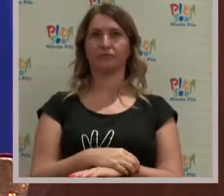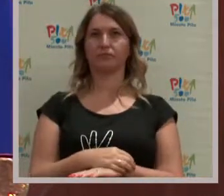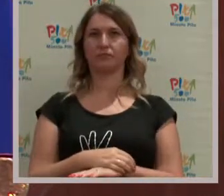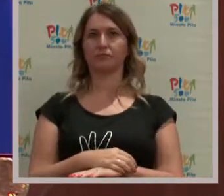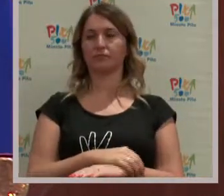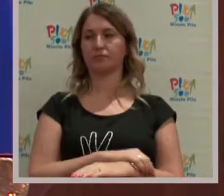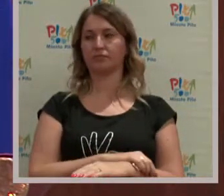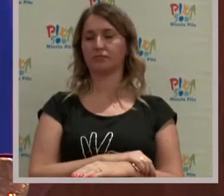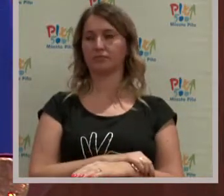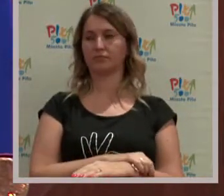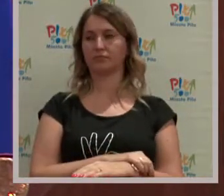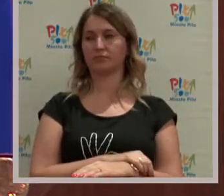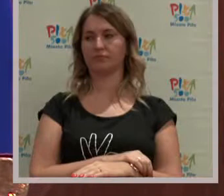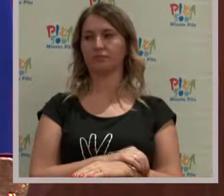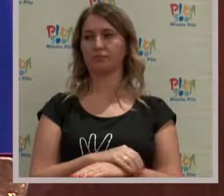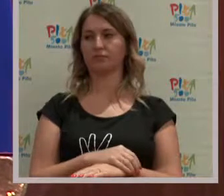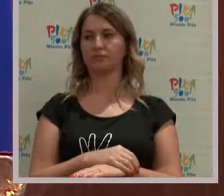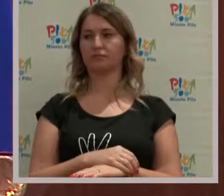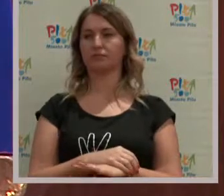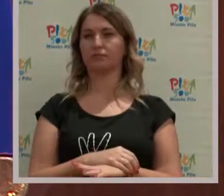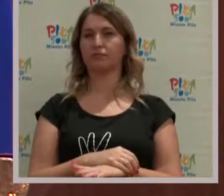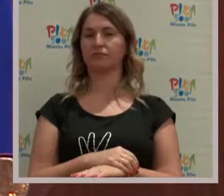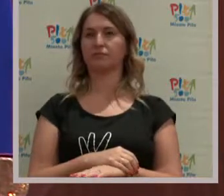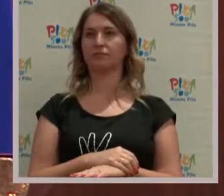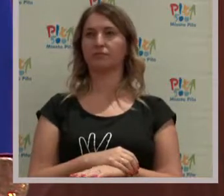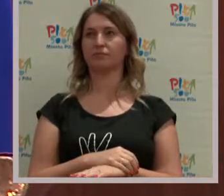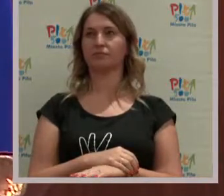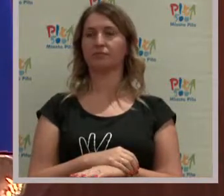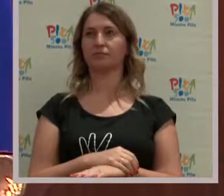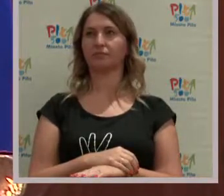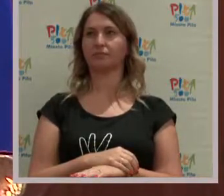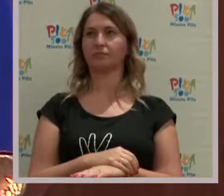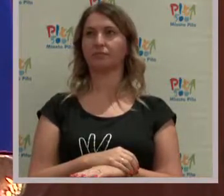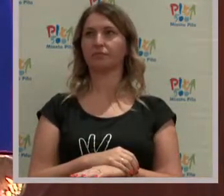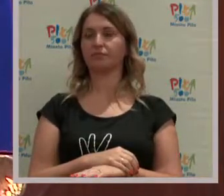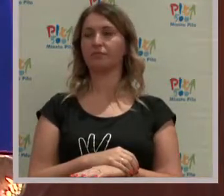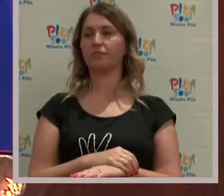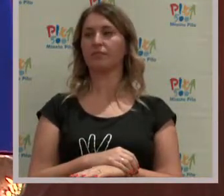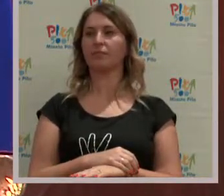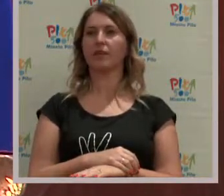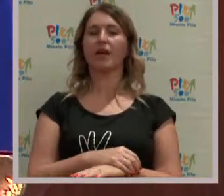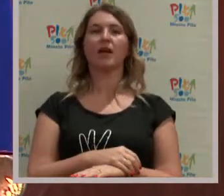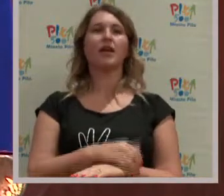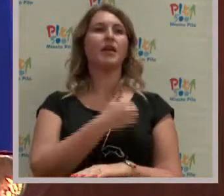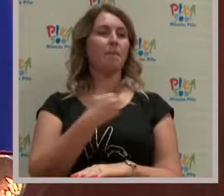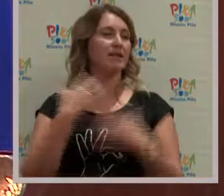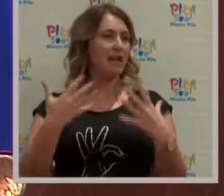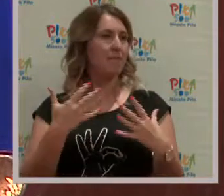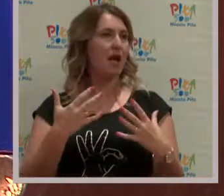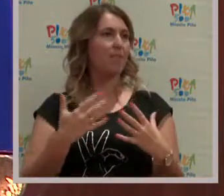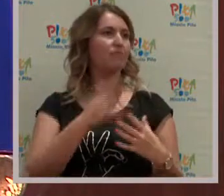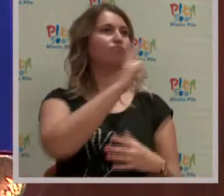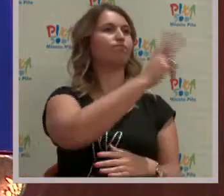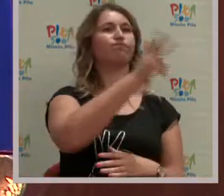PKS znajdzie miejsca na postój nas interesuje, by mieszkaniec mógł skorzystać w